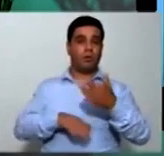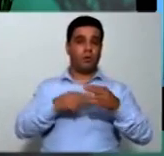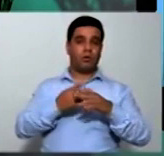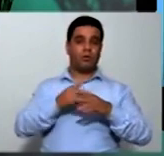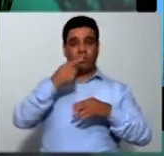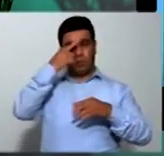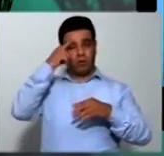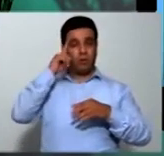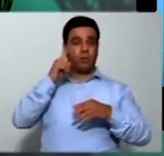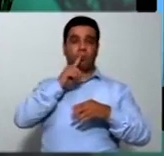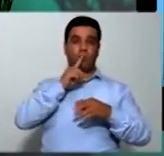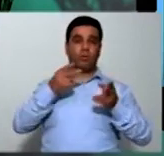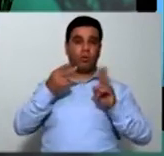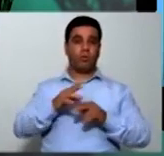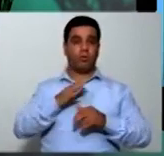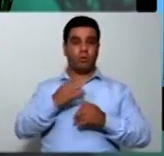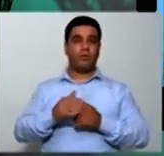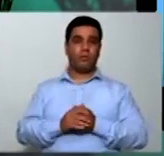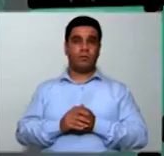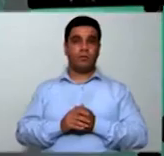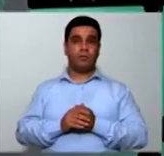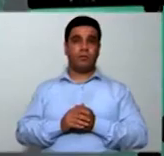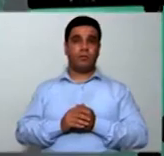izmiga qolib ketdi.